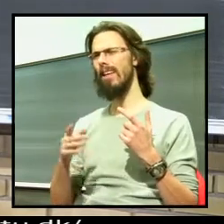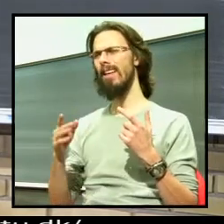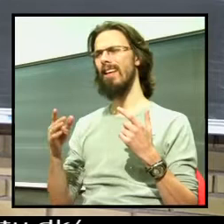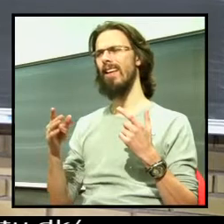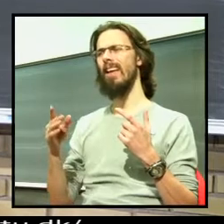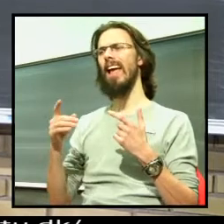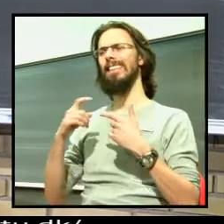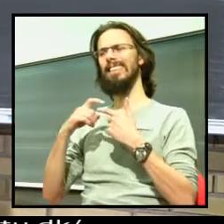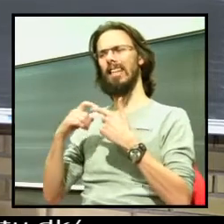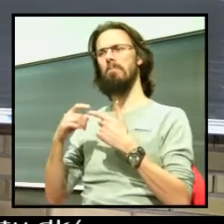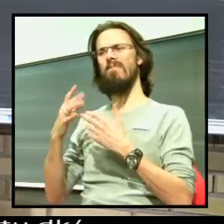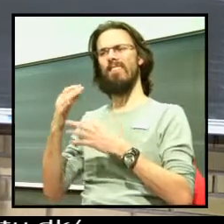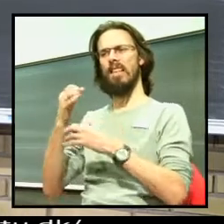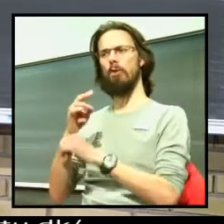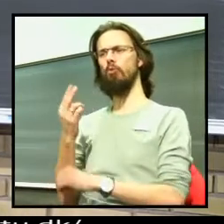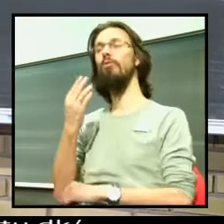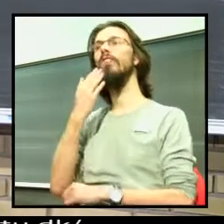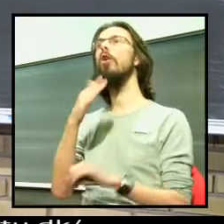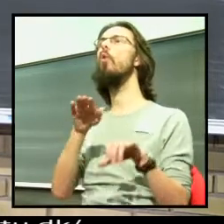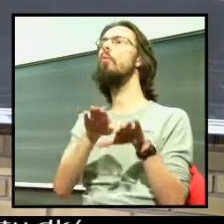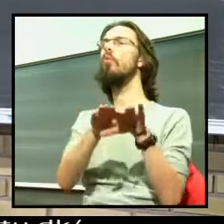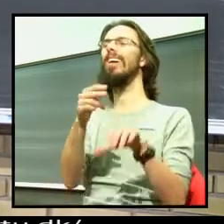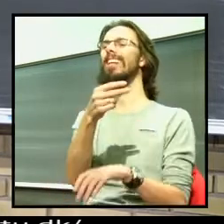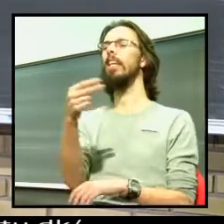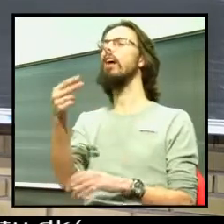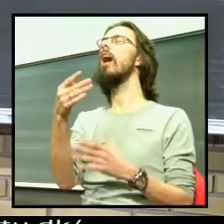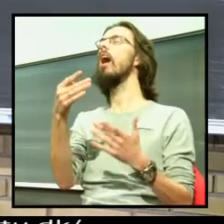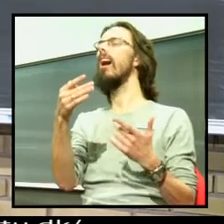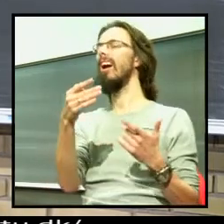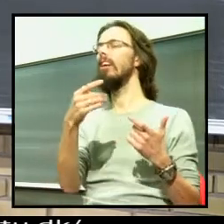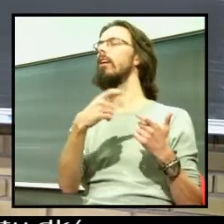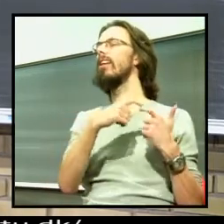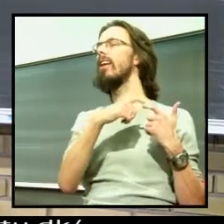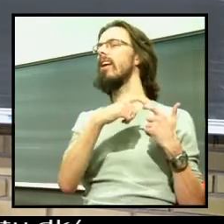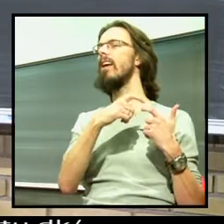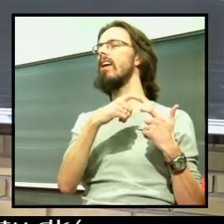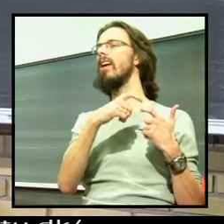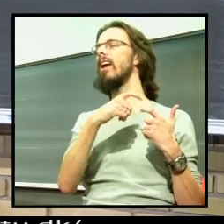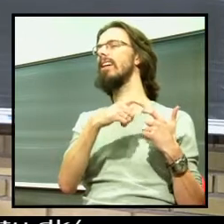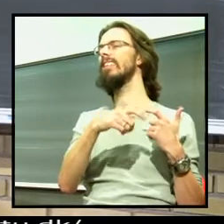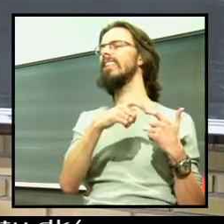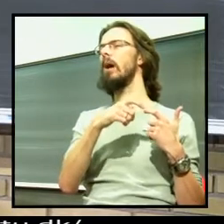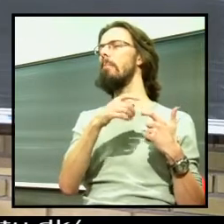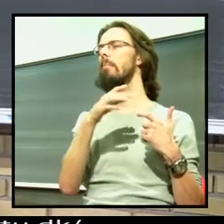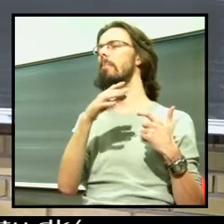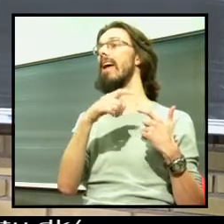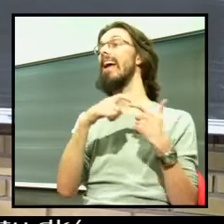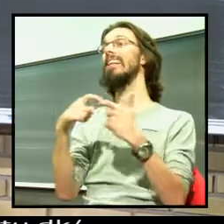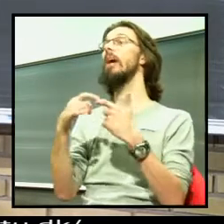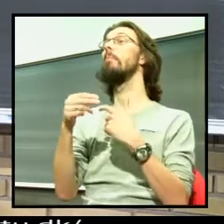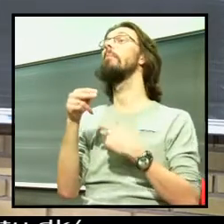at lave nu, fordi homogene ligninger havde jo et eller andet at gøre med lineære